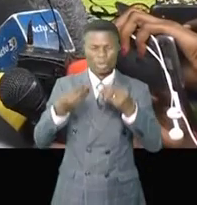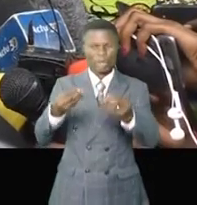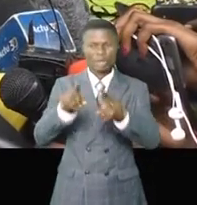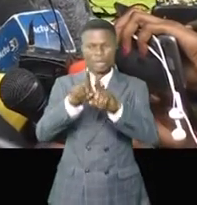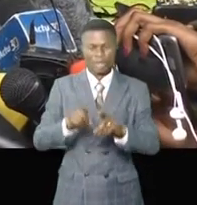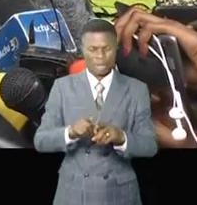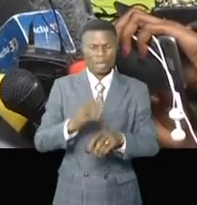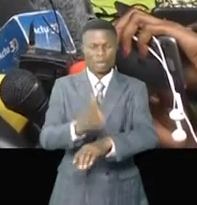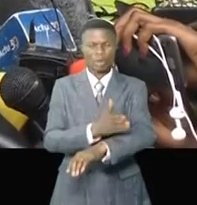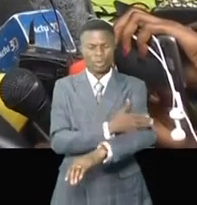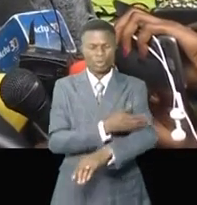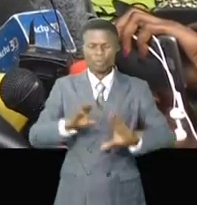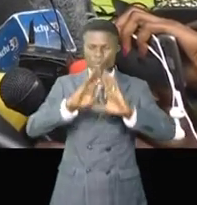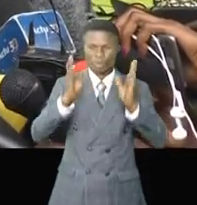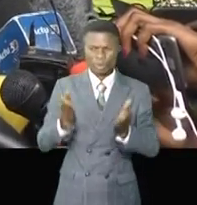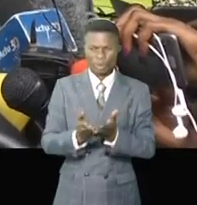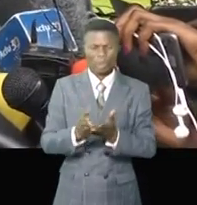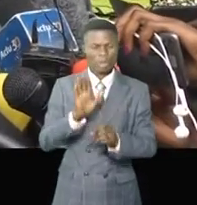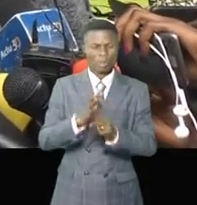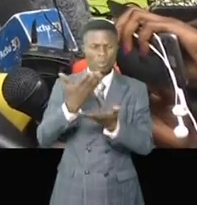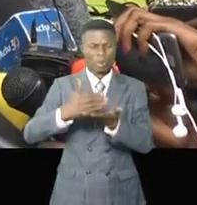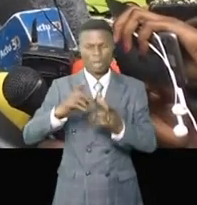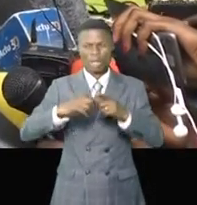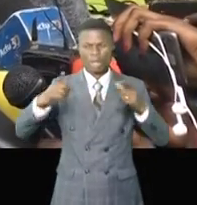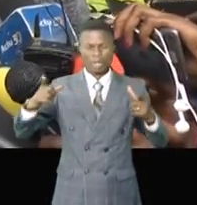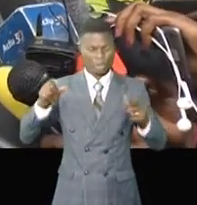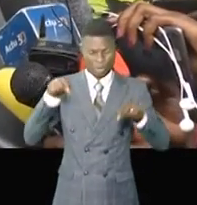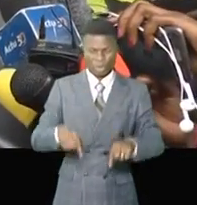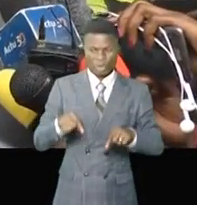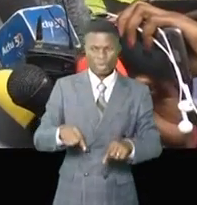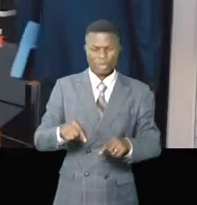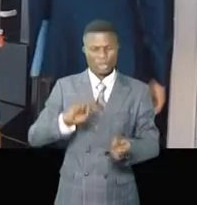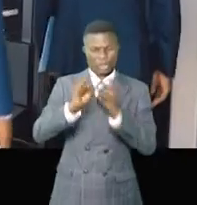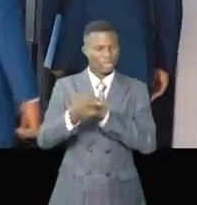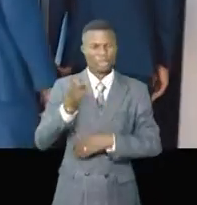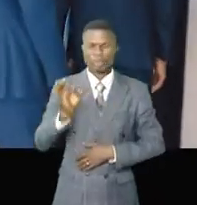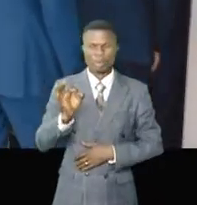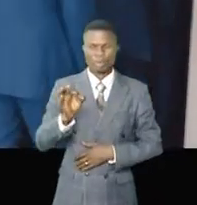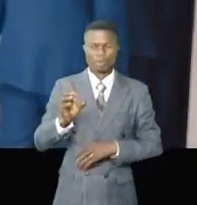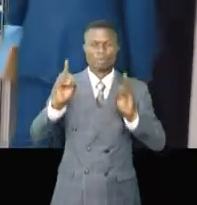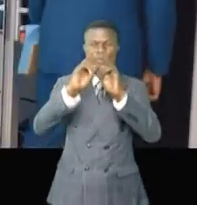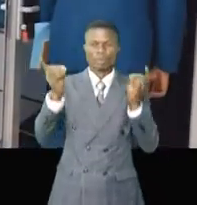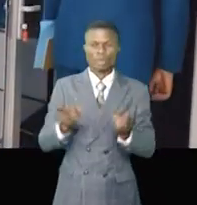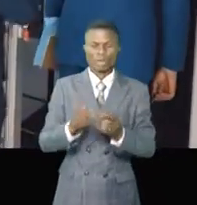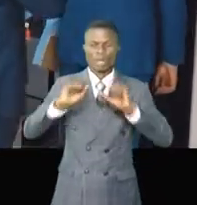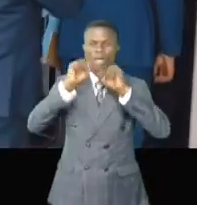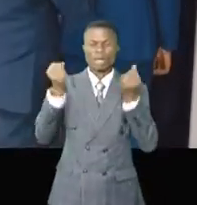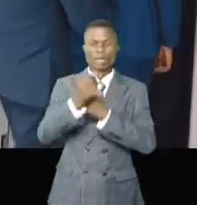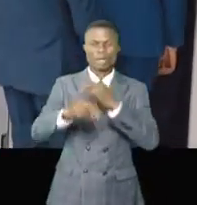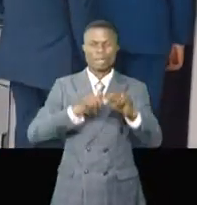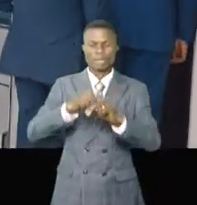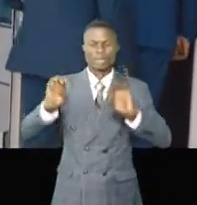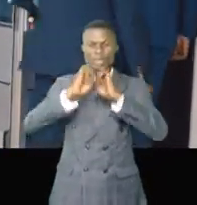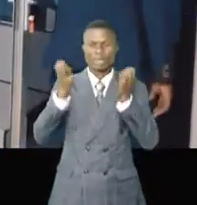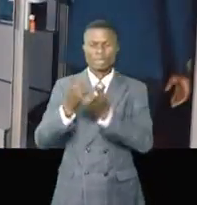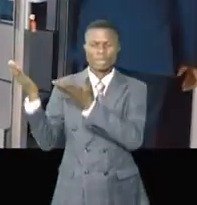un élan à toute la partie, une grande partie qui reste encore jusque-là dans l'informel. La délégation de l'Association nationale des entreprises